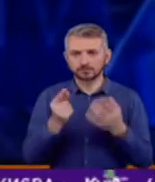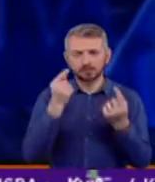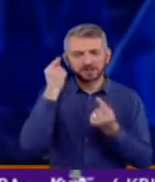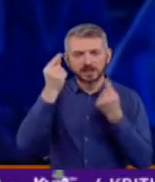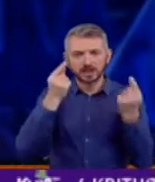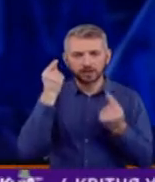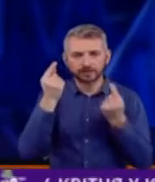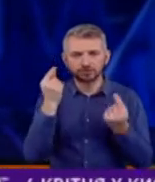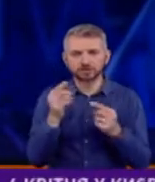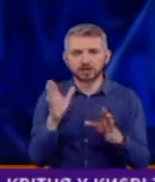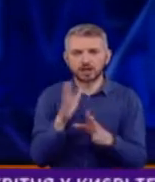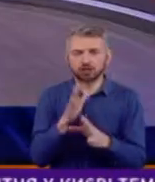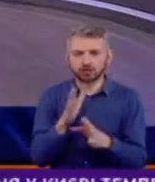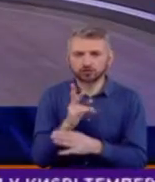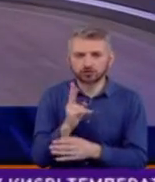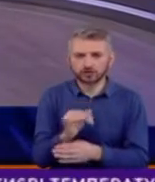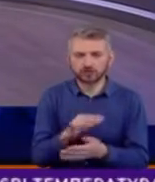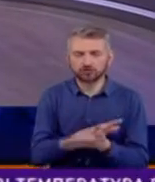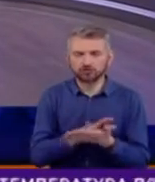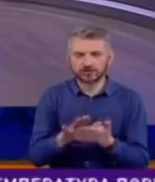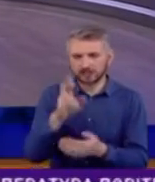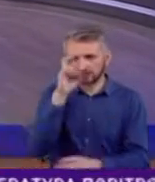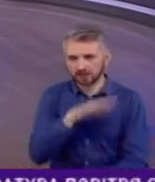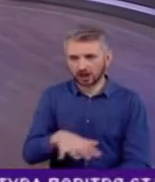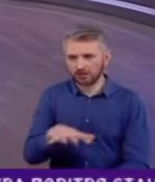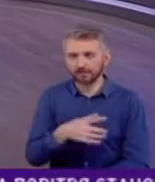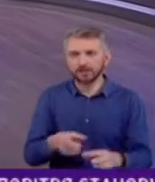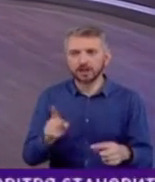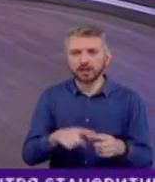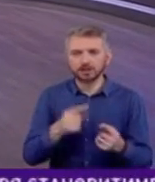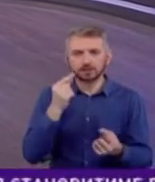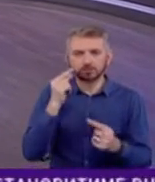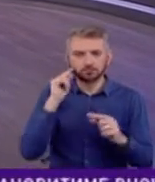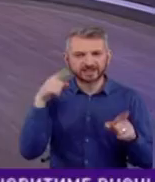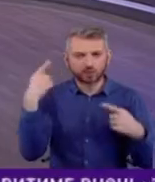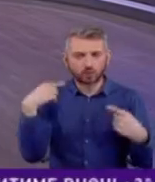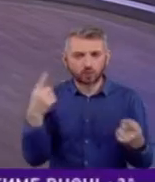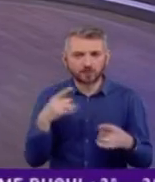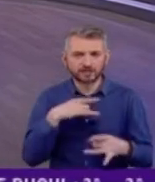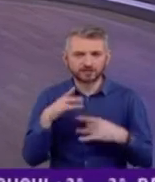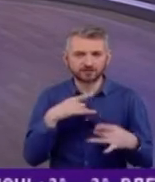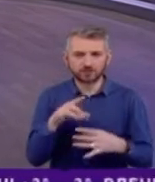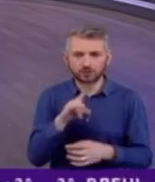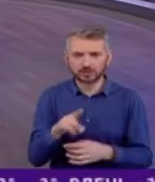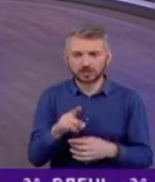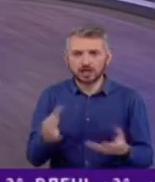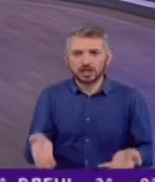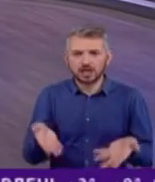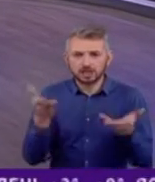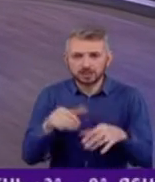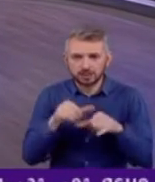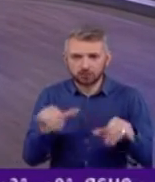психологически, экологически чистых странах эти психозы, неврозы, они не